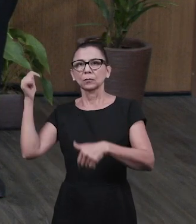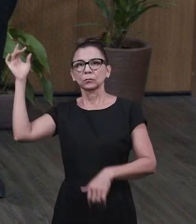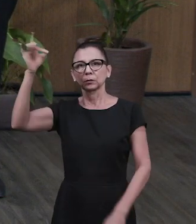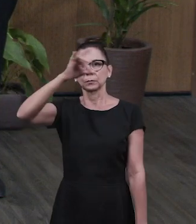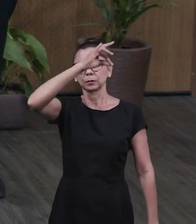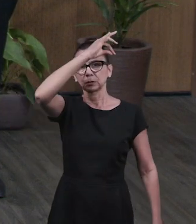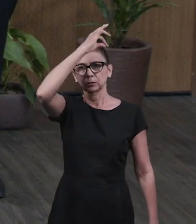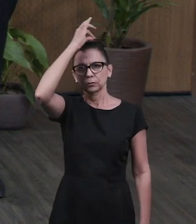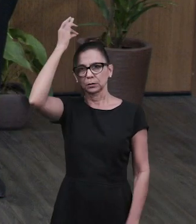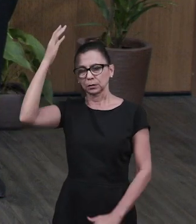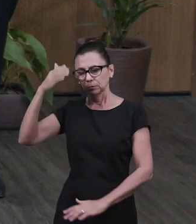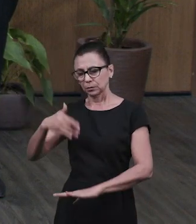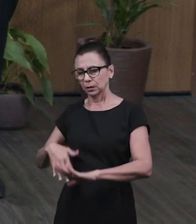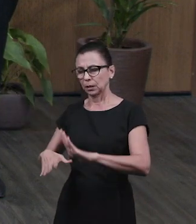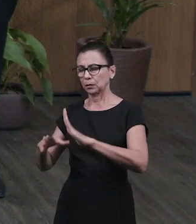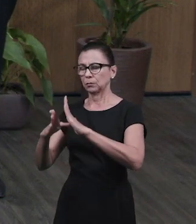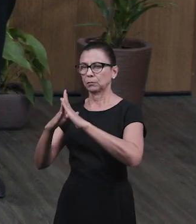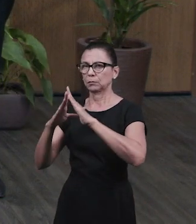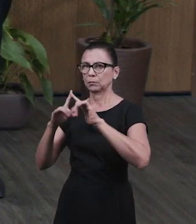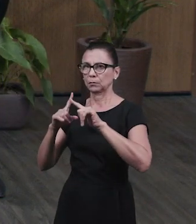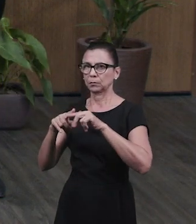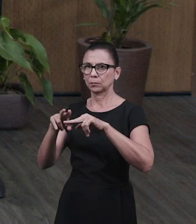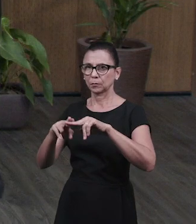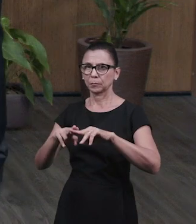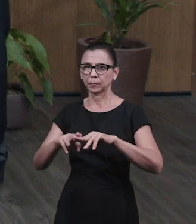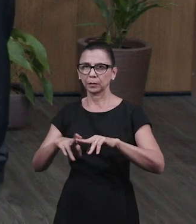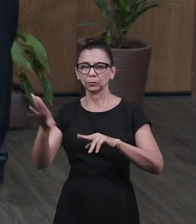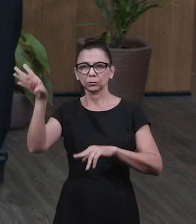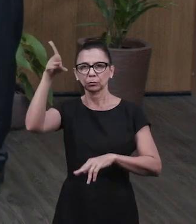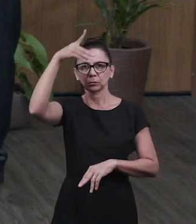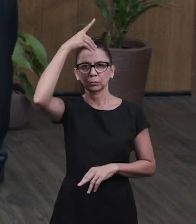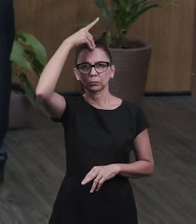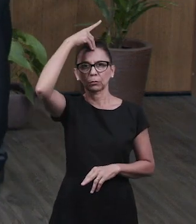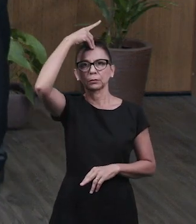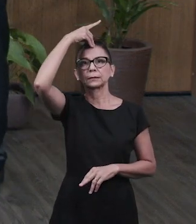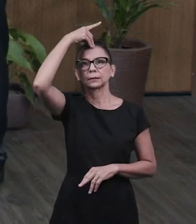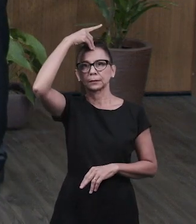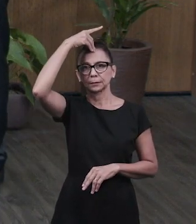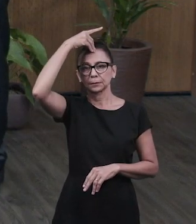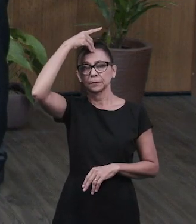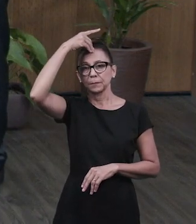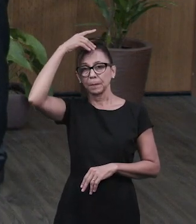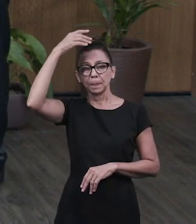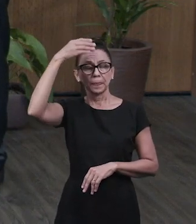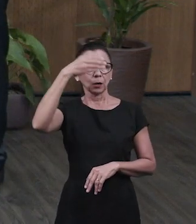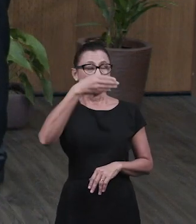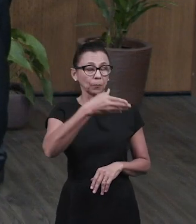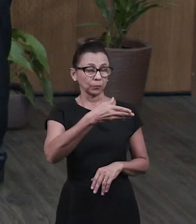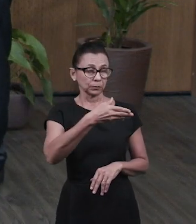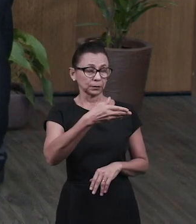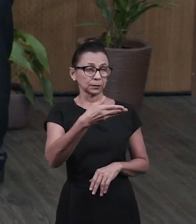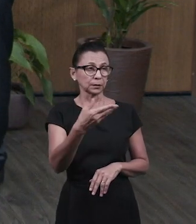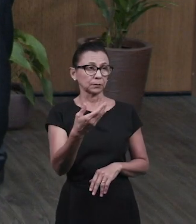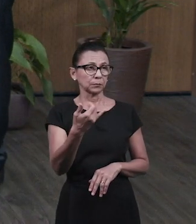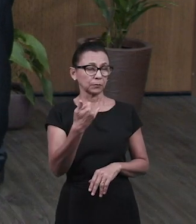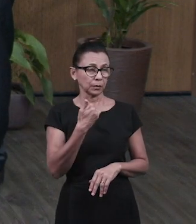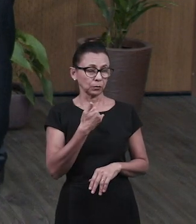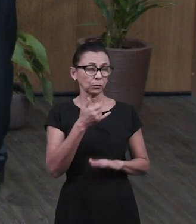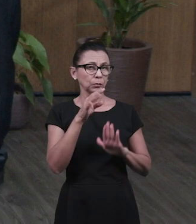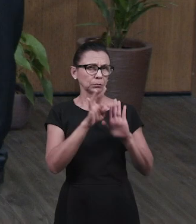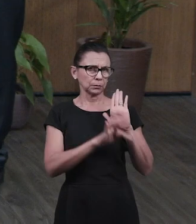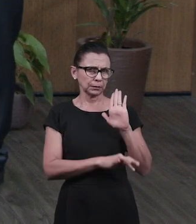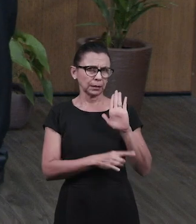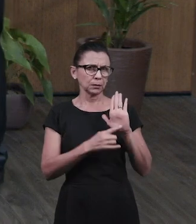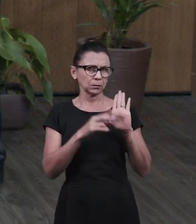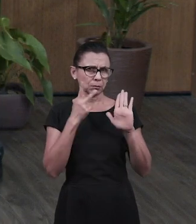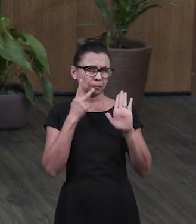l'Église à travers les dons spirituels. Et tel comme vous avez déjà cité,